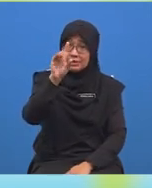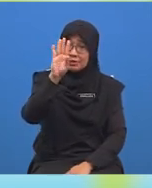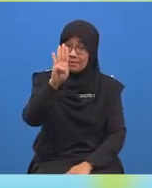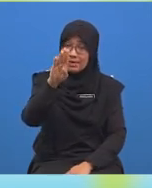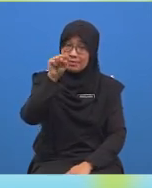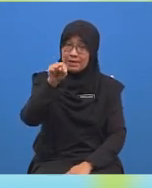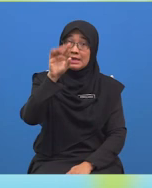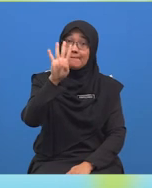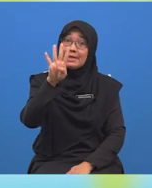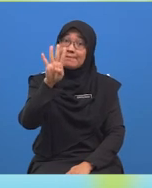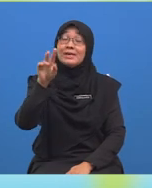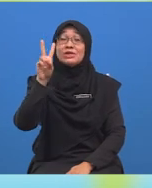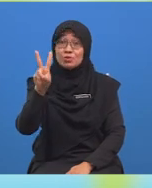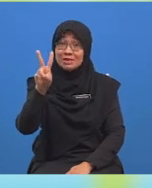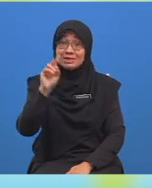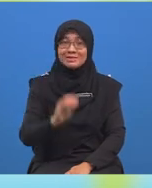1,814.442.